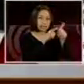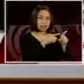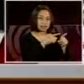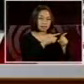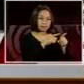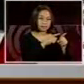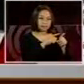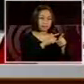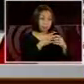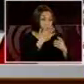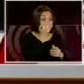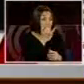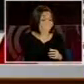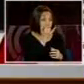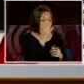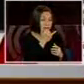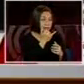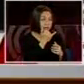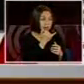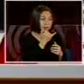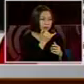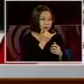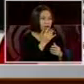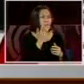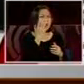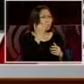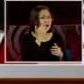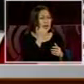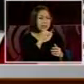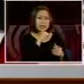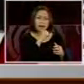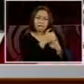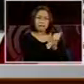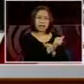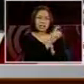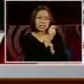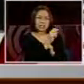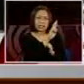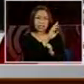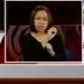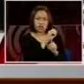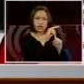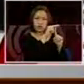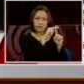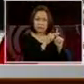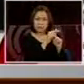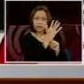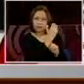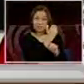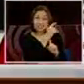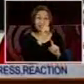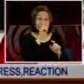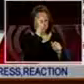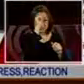Okay, yung pangunahin ng dahilan kung bakit hindi ho namin sinunod yung TRO as of November 15, lalo na nung gabi